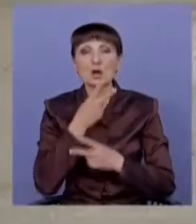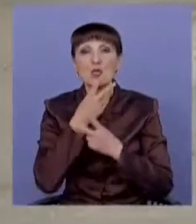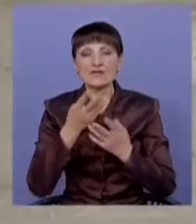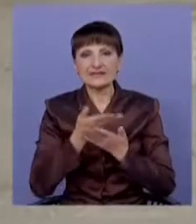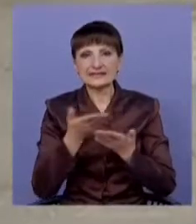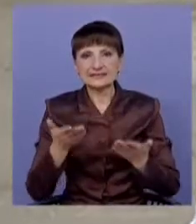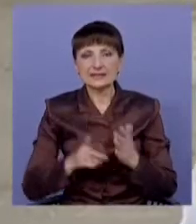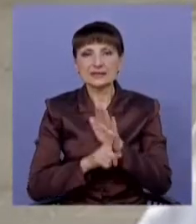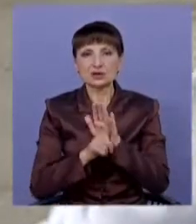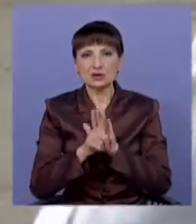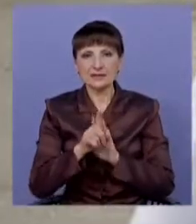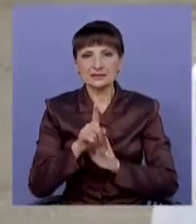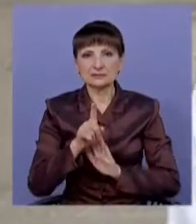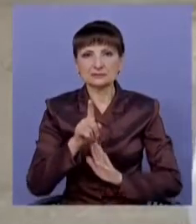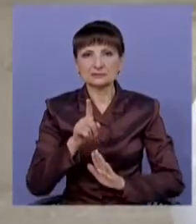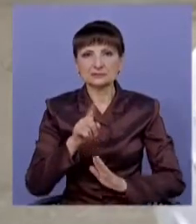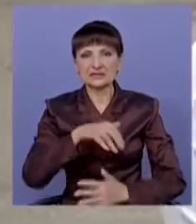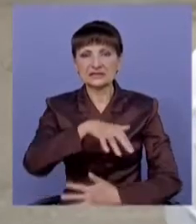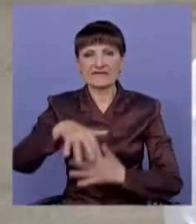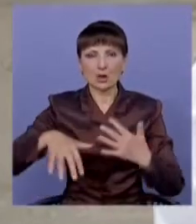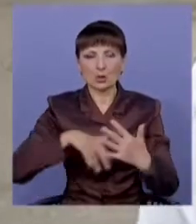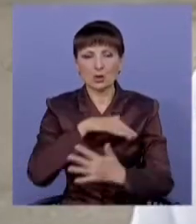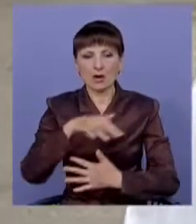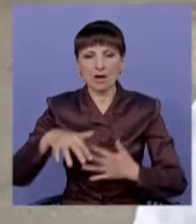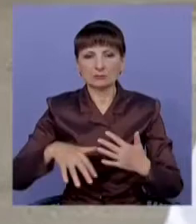здесь началась такая заваруха.